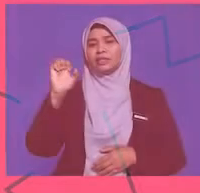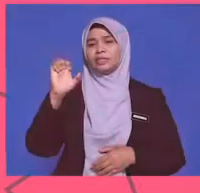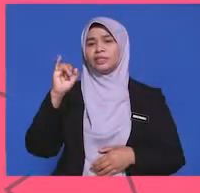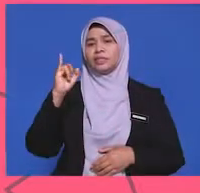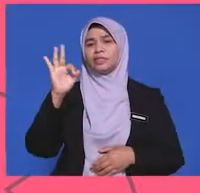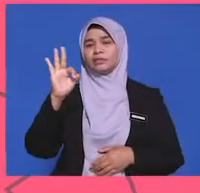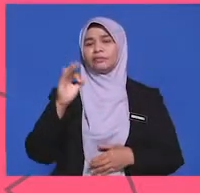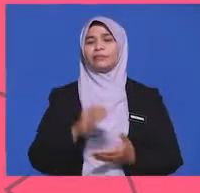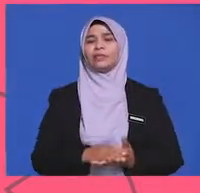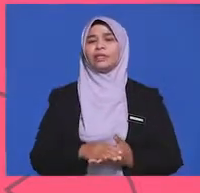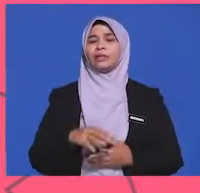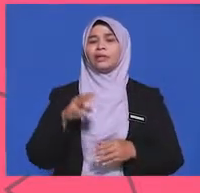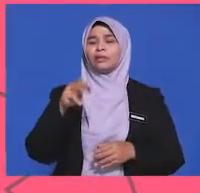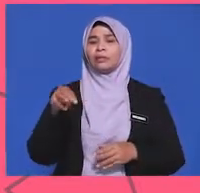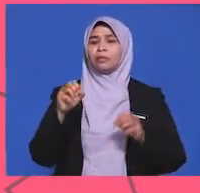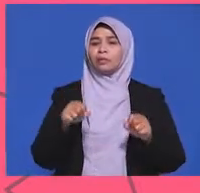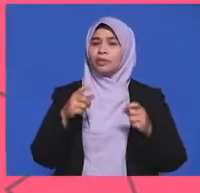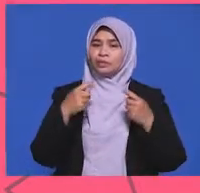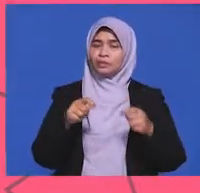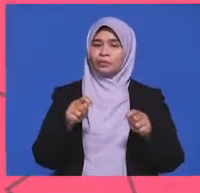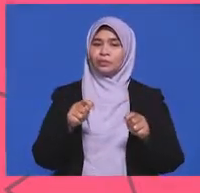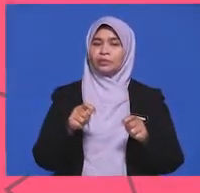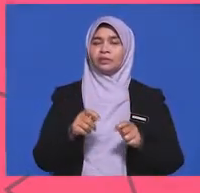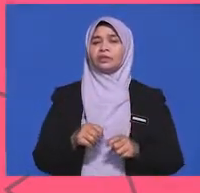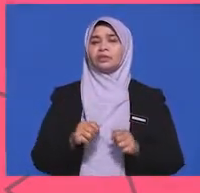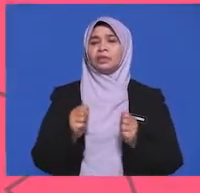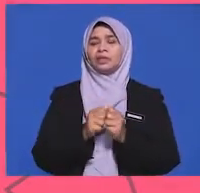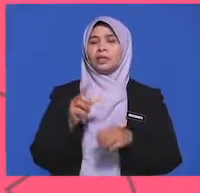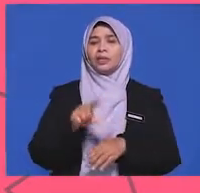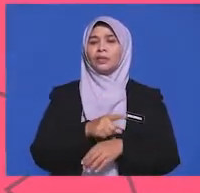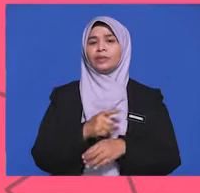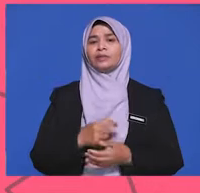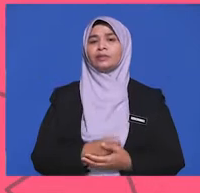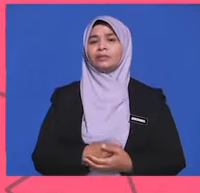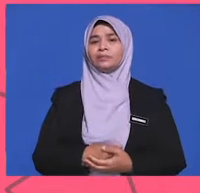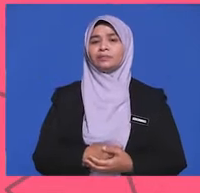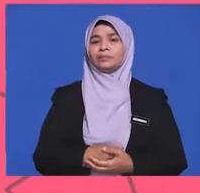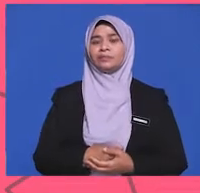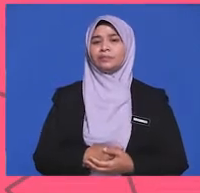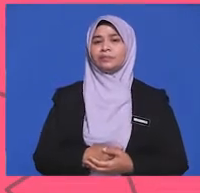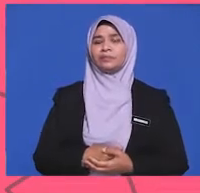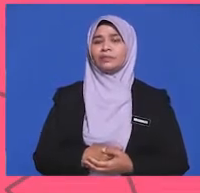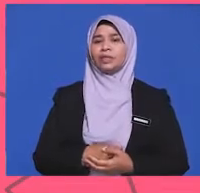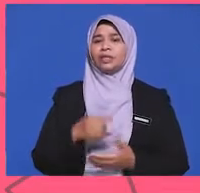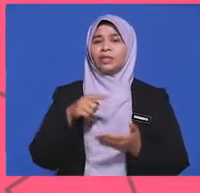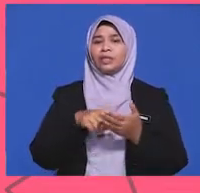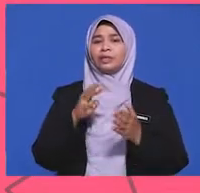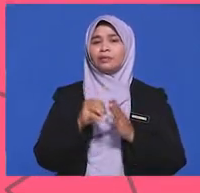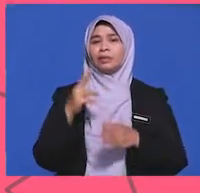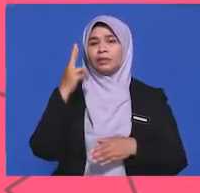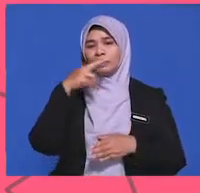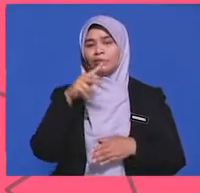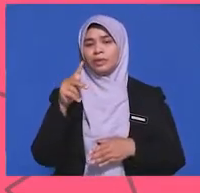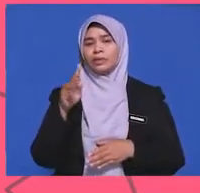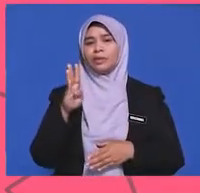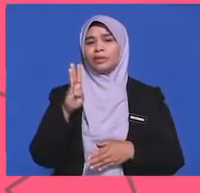Murid-murid boleh mencuba atau cara ini menggunakan J-Doodle. Ini merupakan